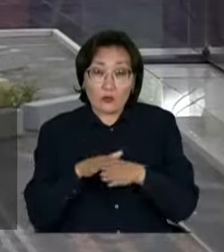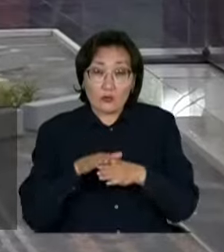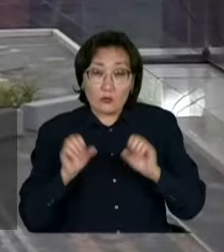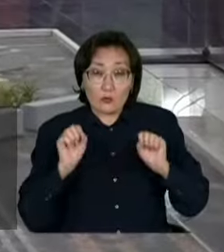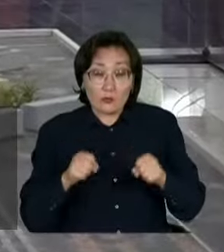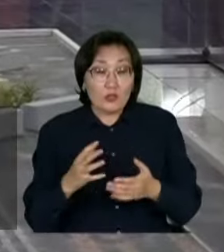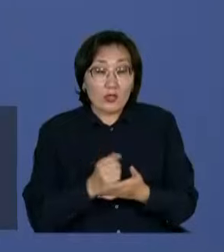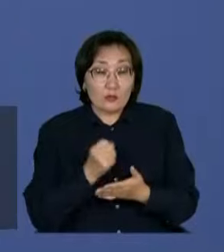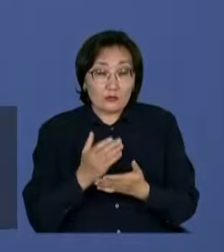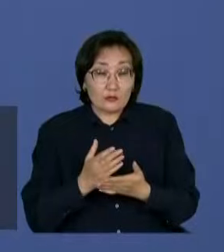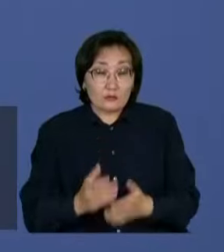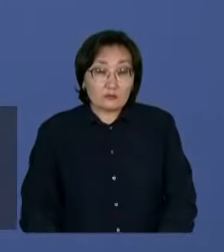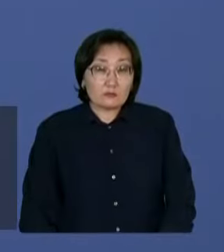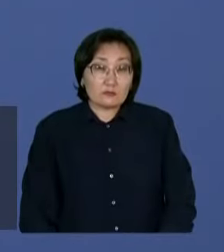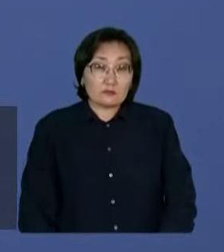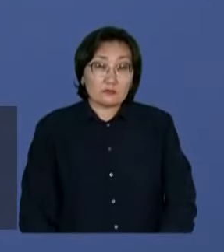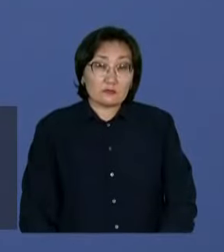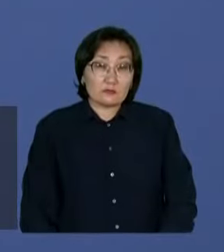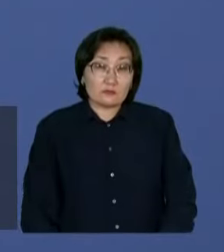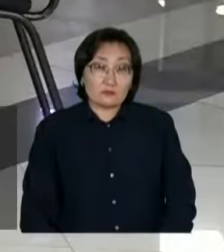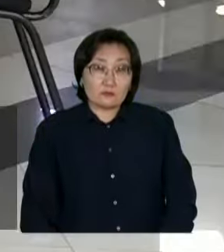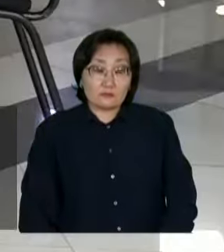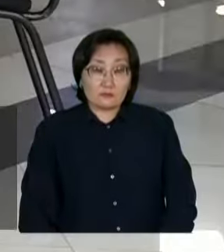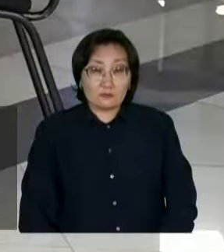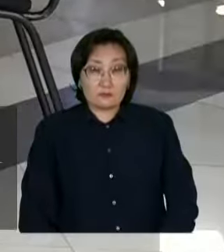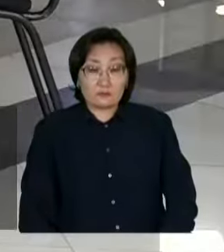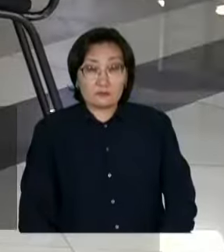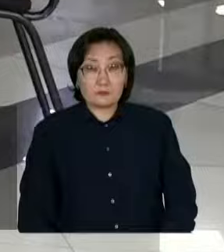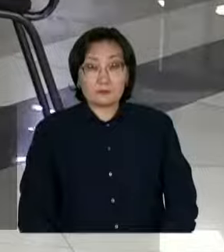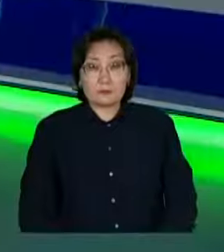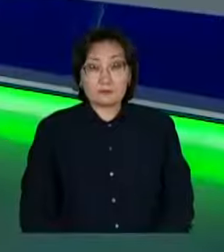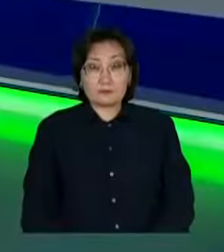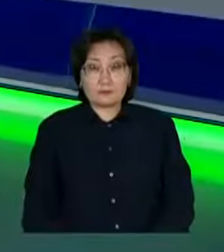отыр. Күлмарал Изатқызы, Айкерім Бернебек, Ернат Болатбек, Алматы